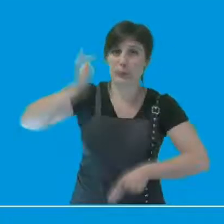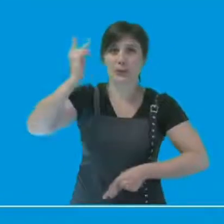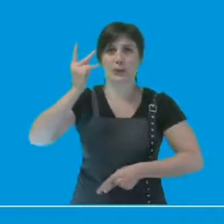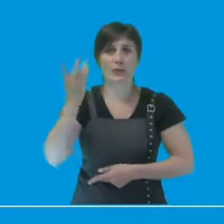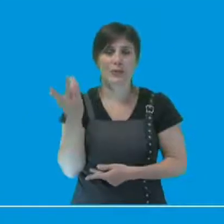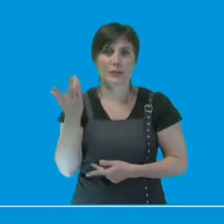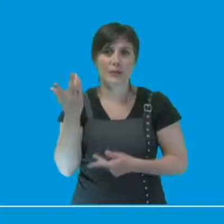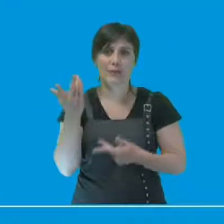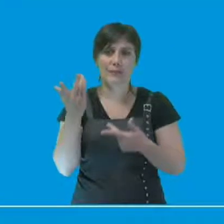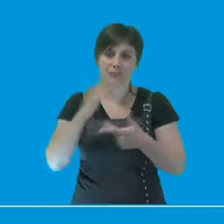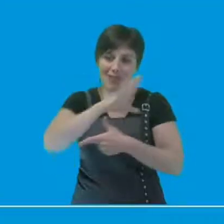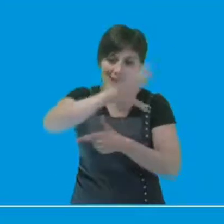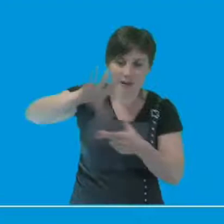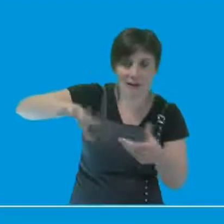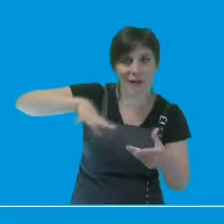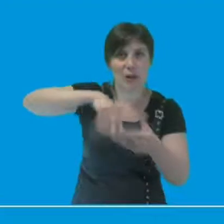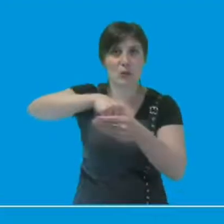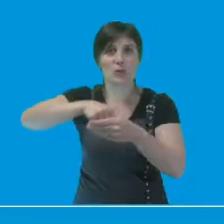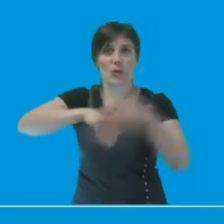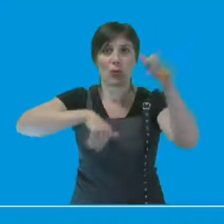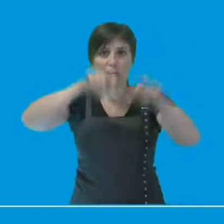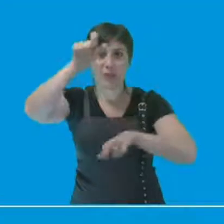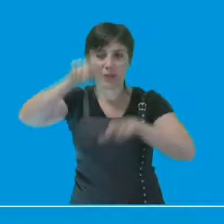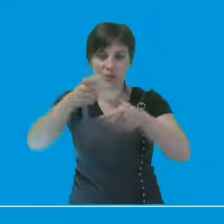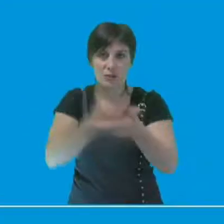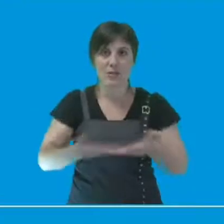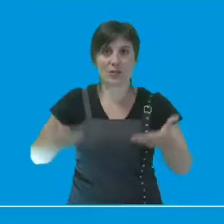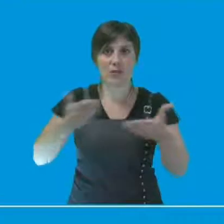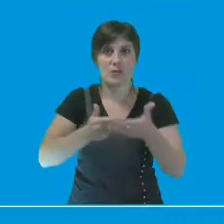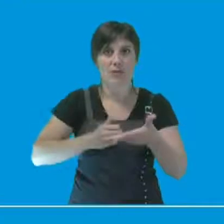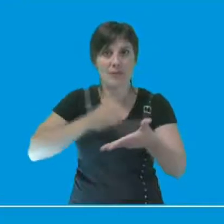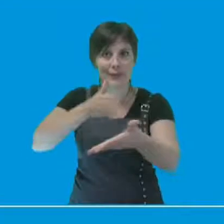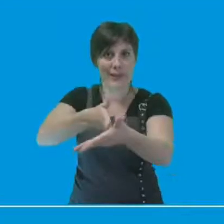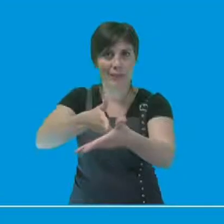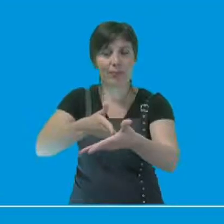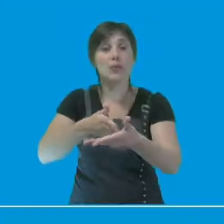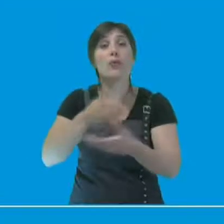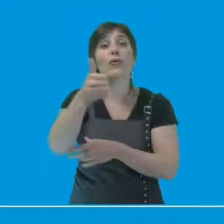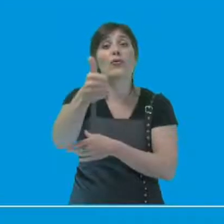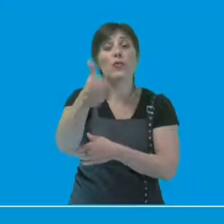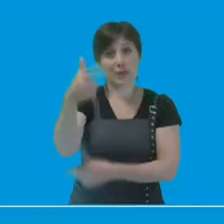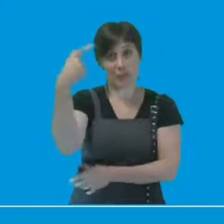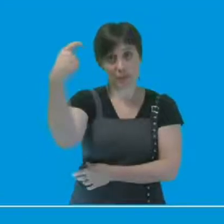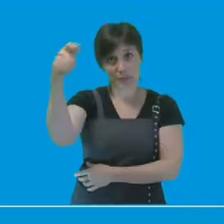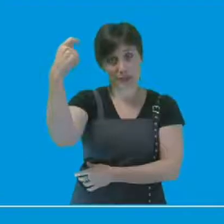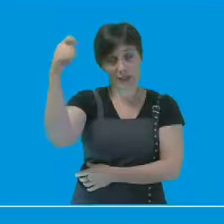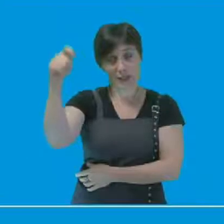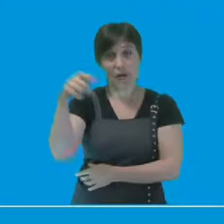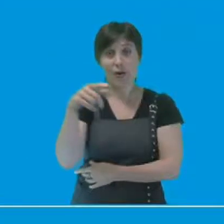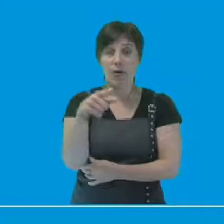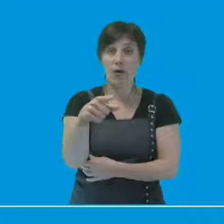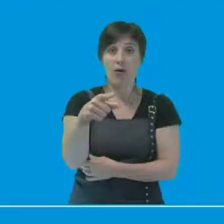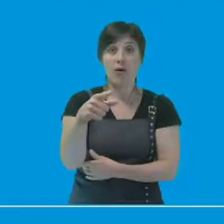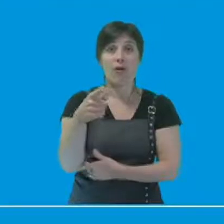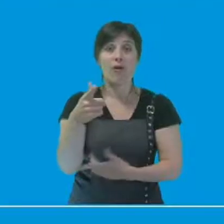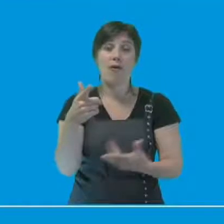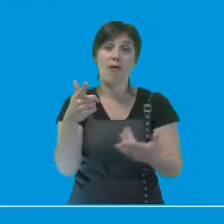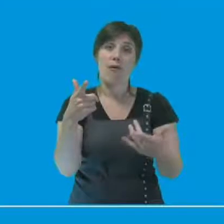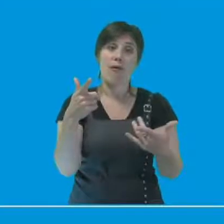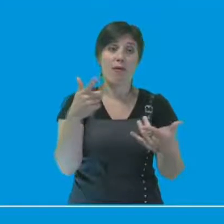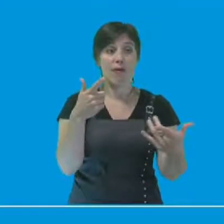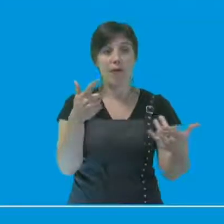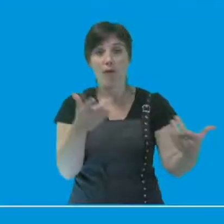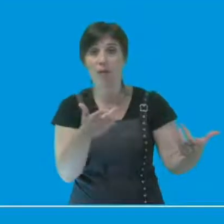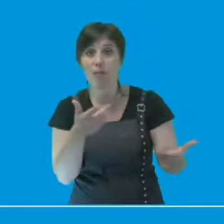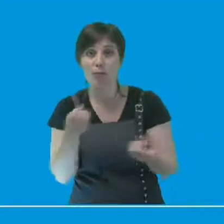entreprises pour l'inclusion des personnes en situation de handicap. Vous, Monsieur le Président, qui défiez l'assistanat, vous n'avez pourtant pas